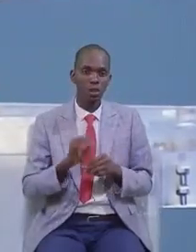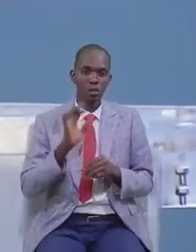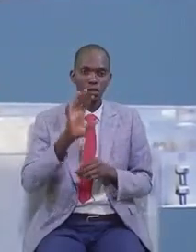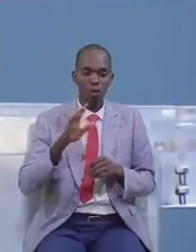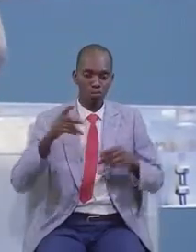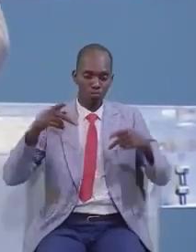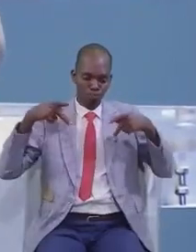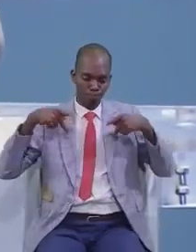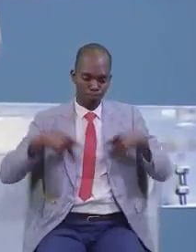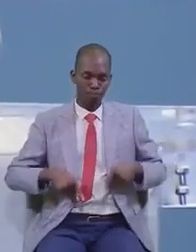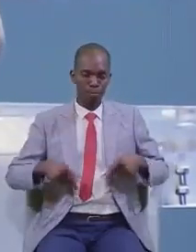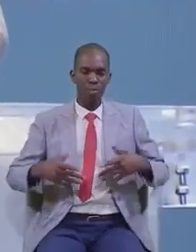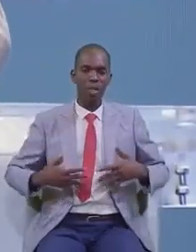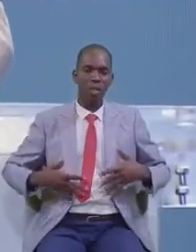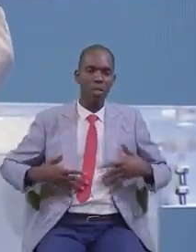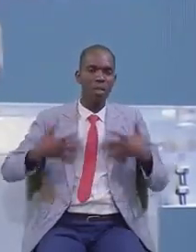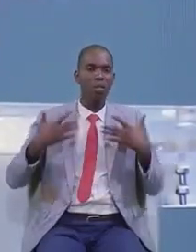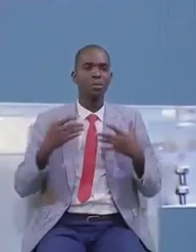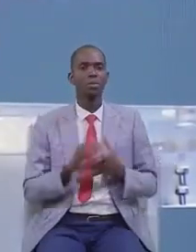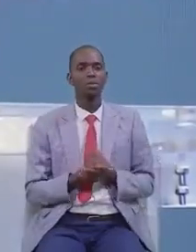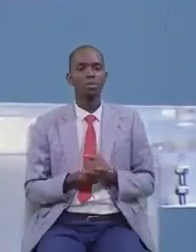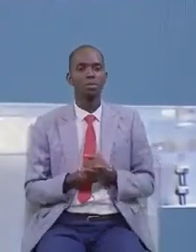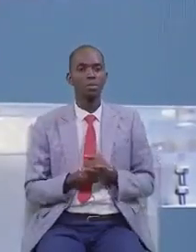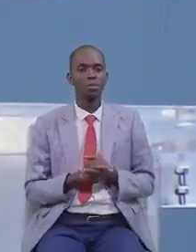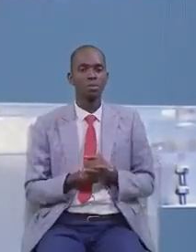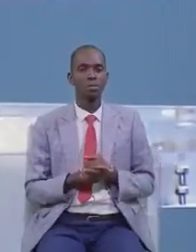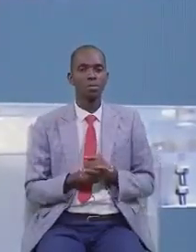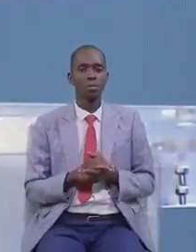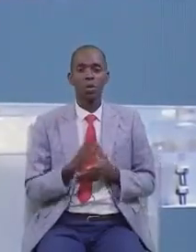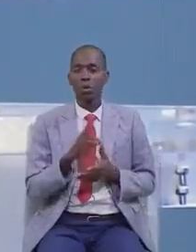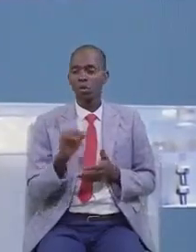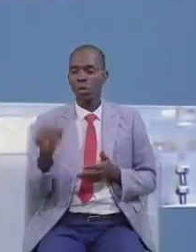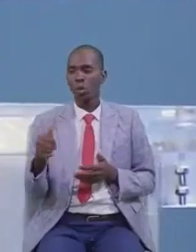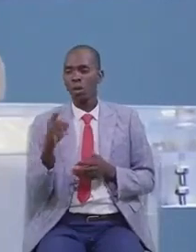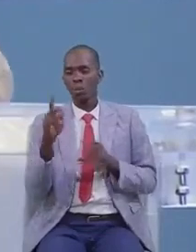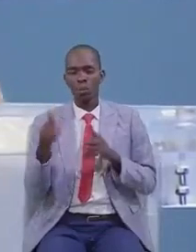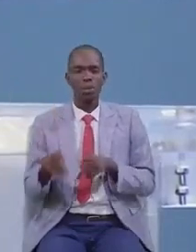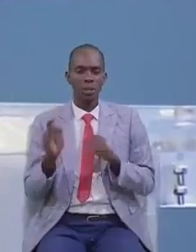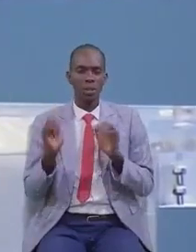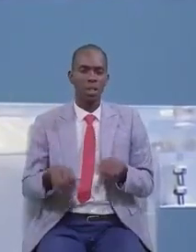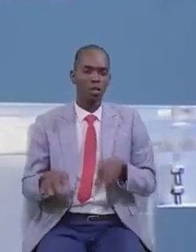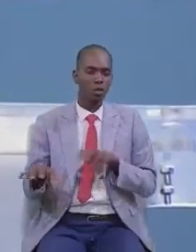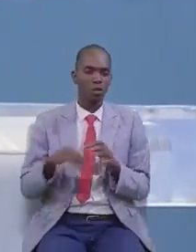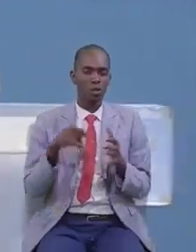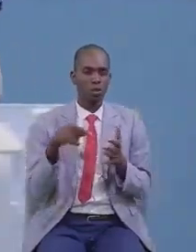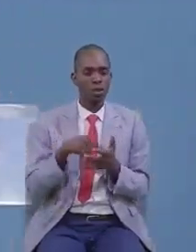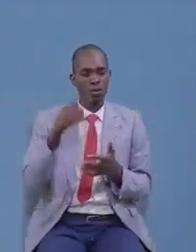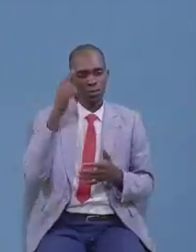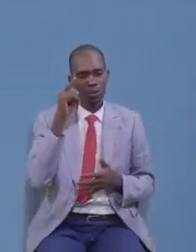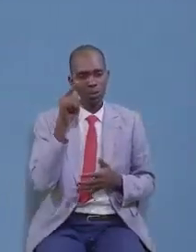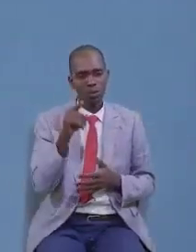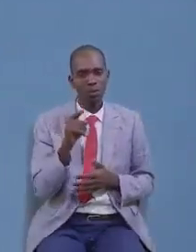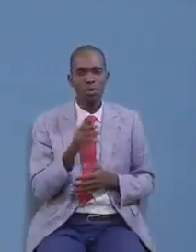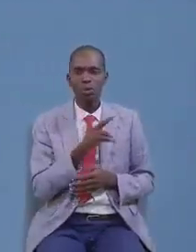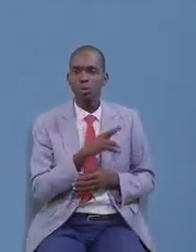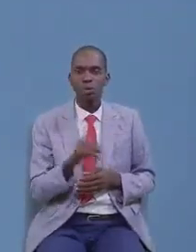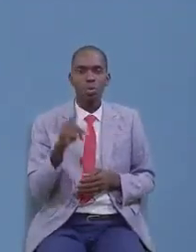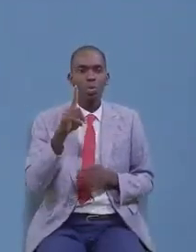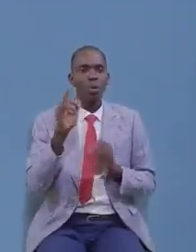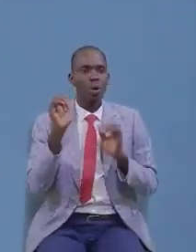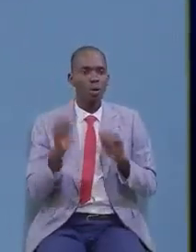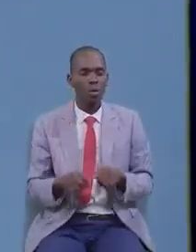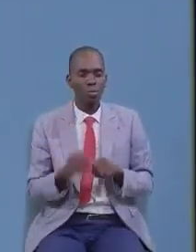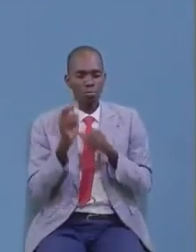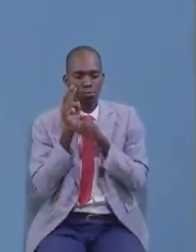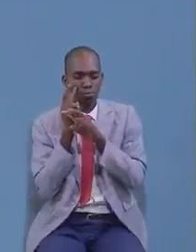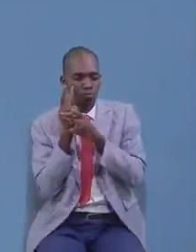మీ వ్యక్తిగత జీవితానికి సంబంధించింది. Nobody else can do this for you. ఎవరు మీ కోసం ఈ పని చేయలేరు. Nobody can watch